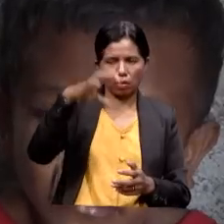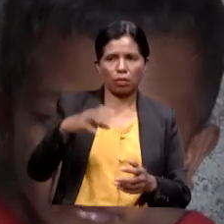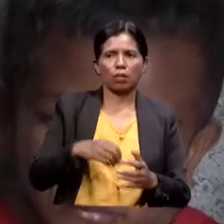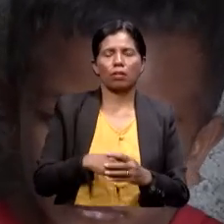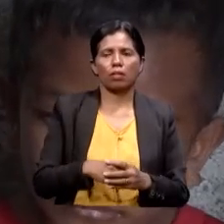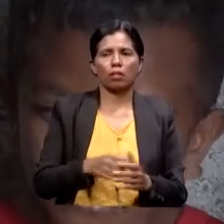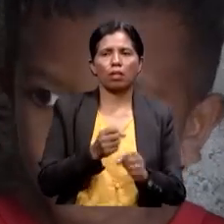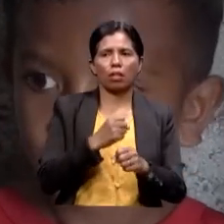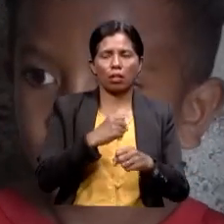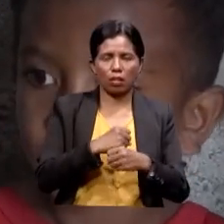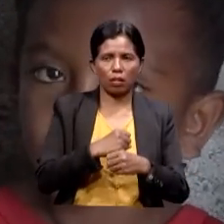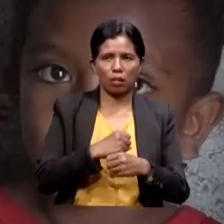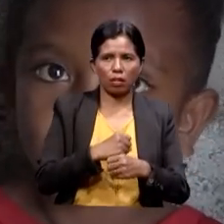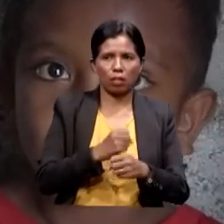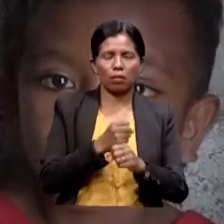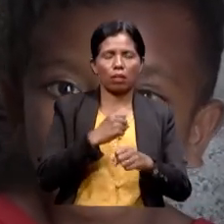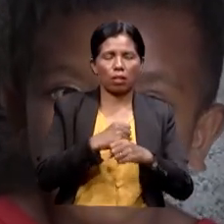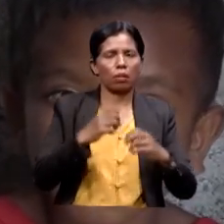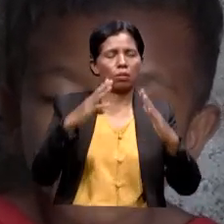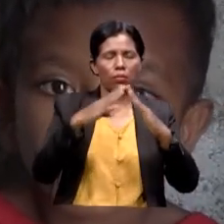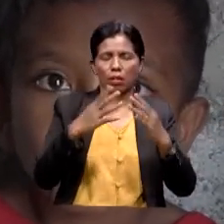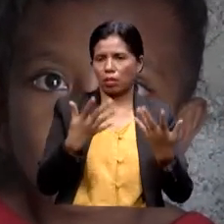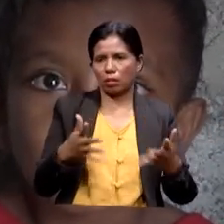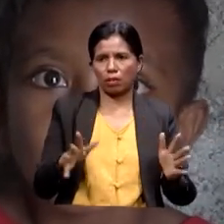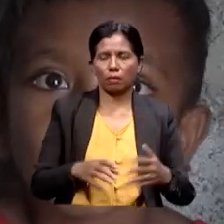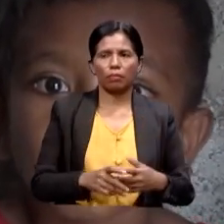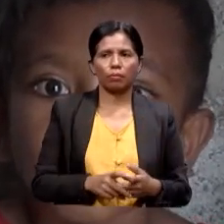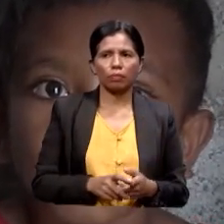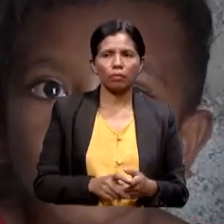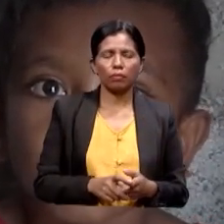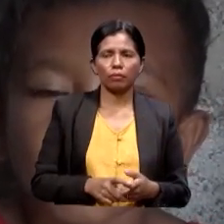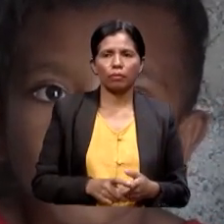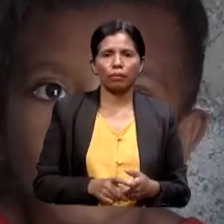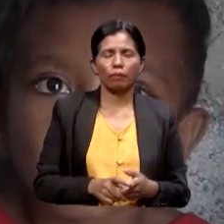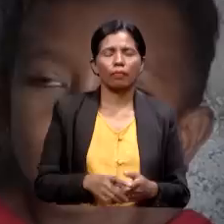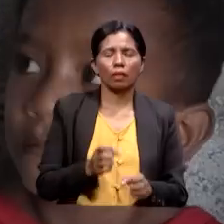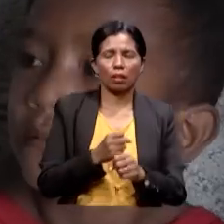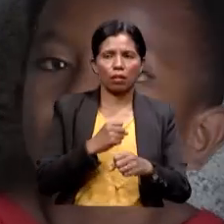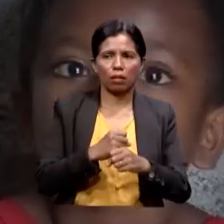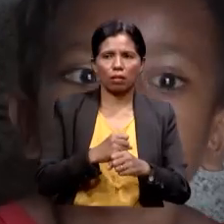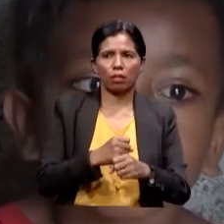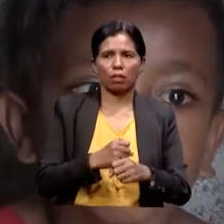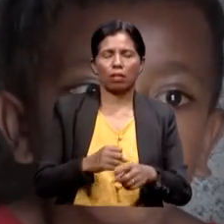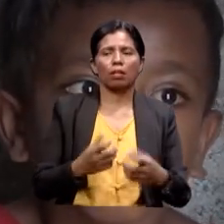hodi be halo lai o halo tia be besi ho tu agora